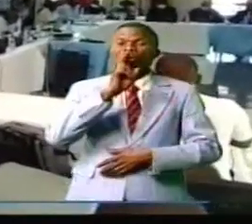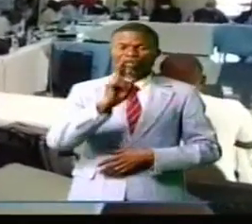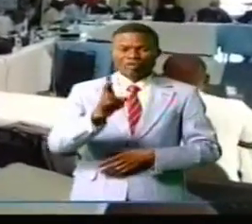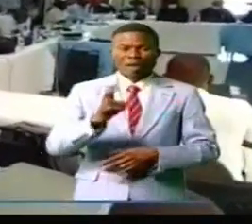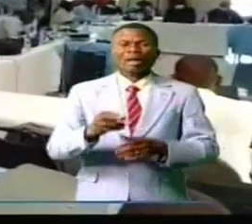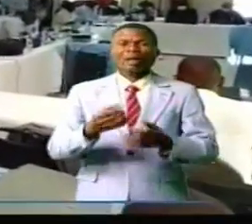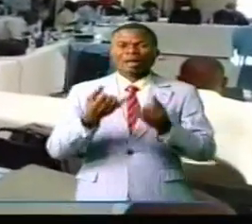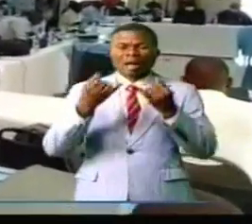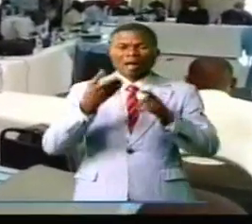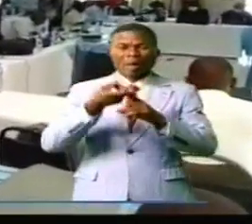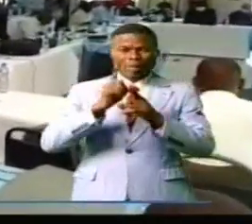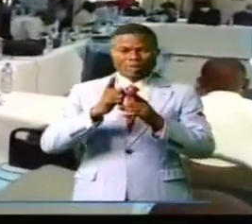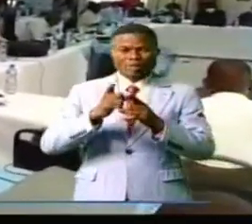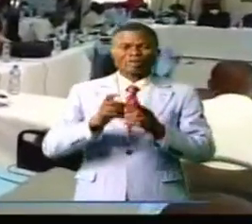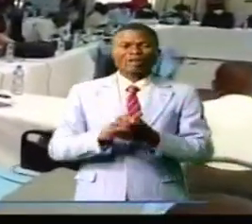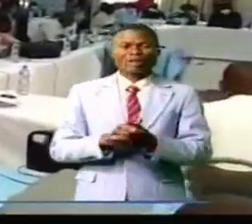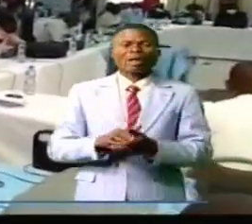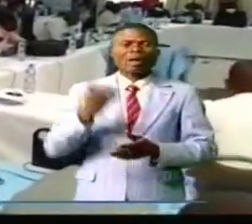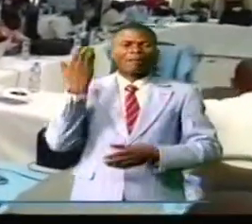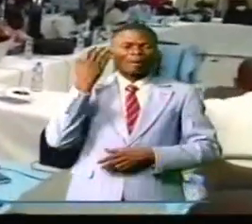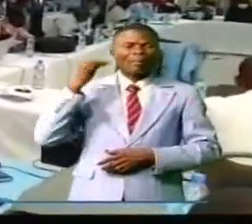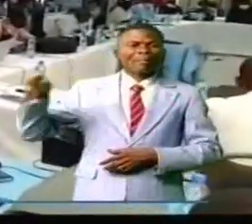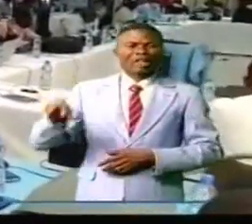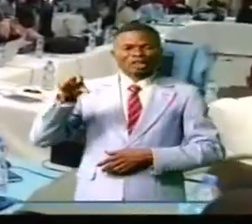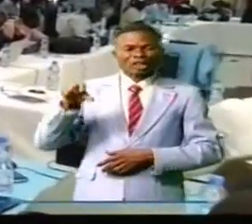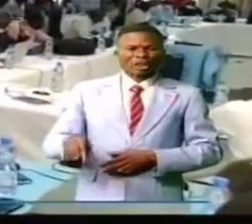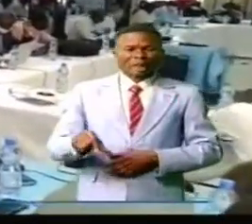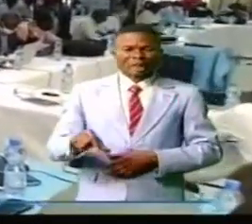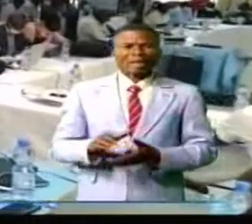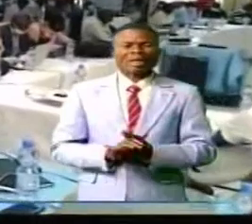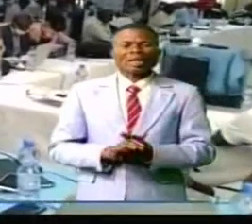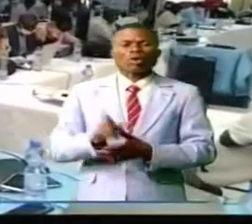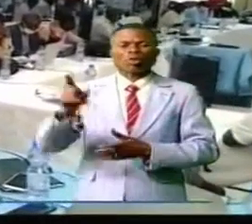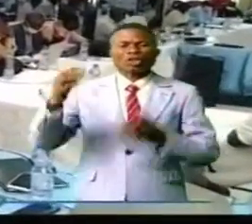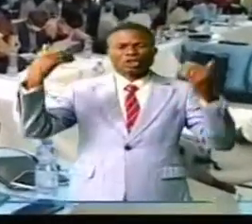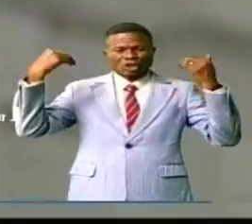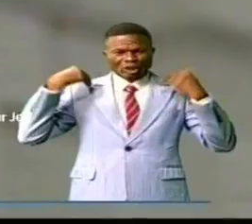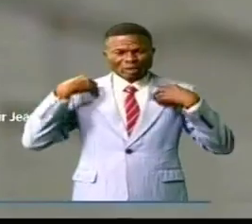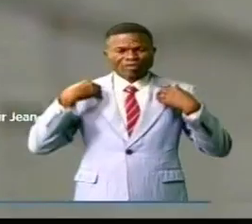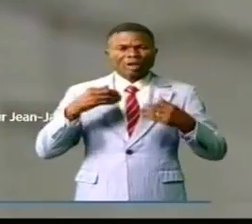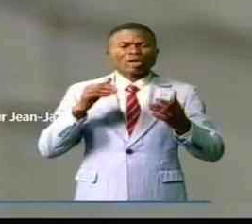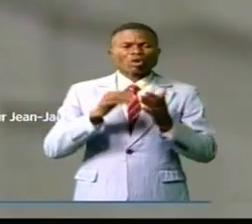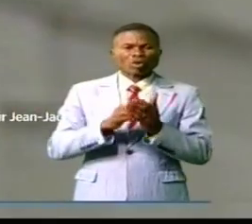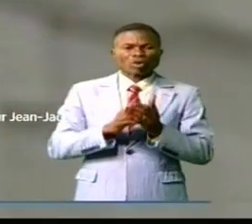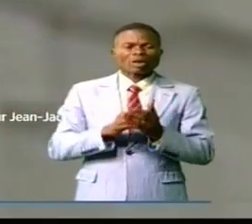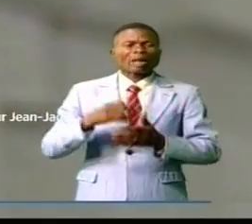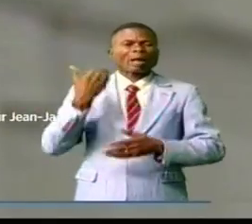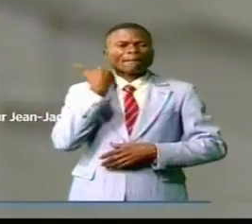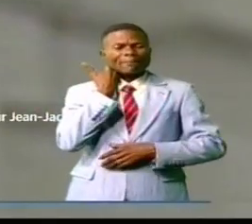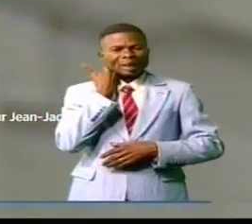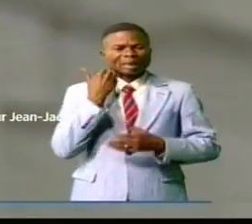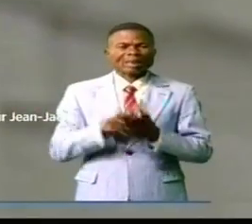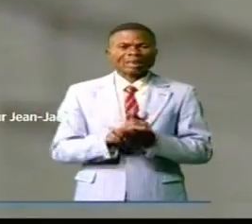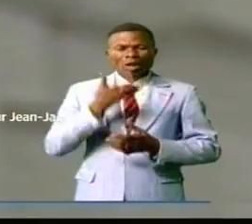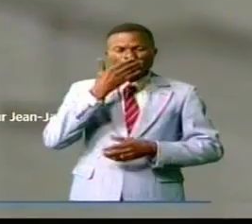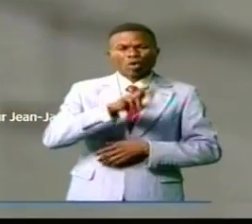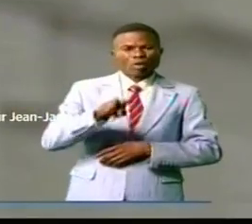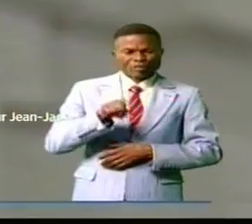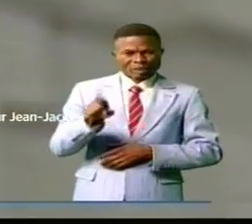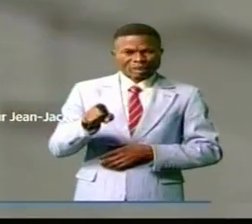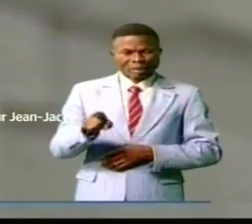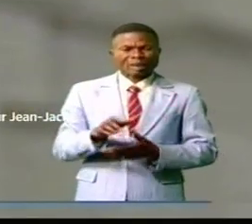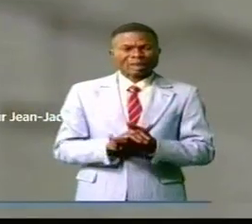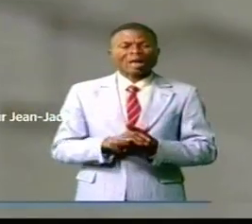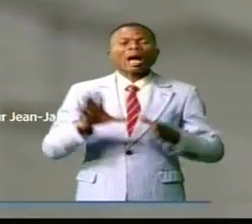annoncée par le coordonnateur du secrétariat technique du comité multisectoriel de la riposte, le professeur Jean-Jacques Moyembe, est